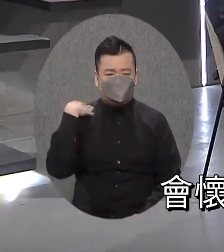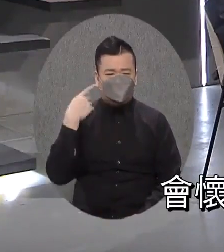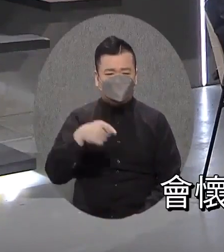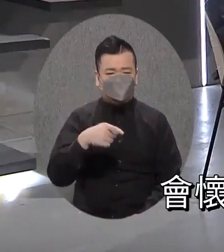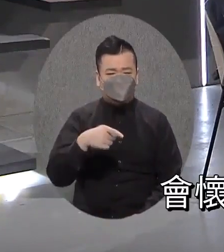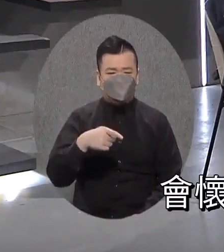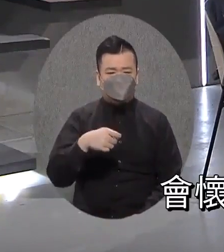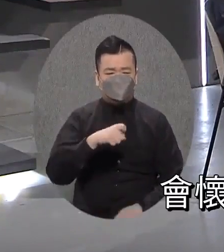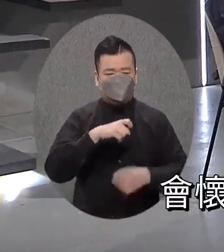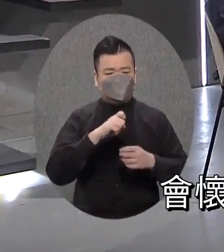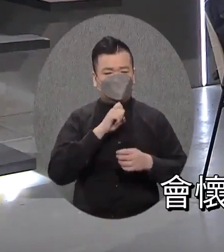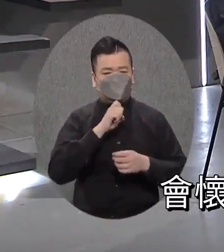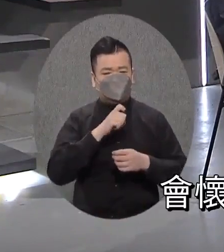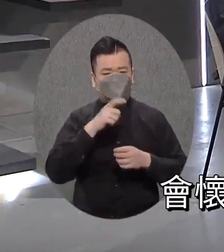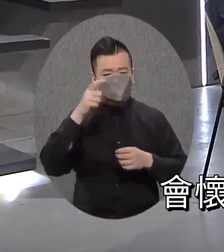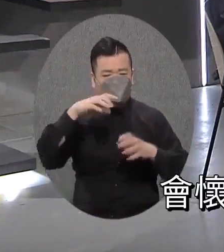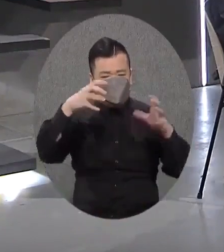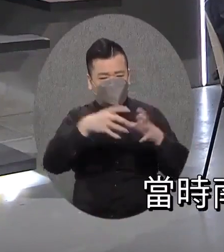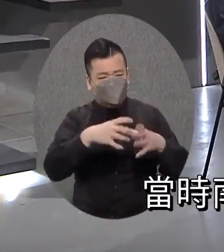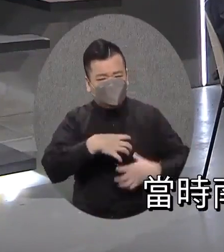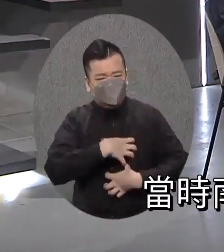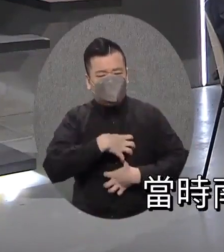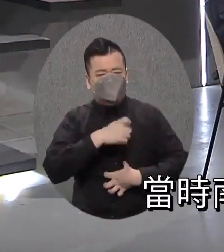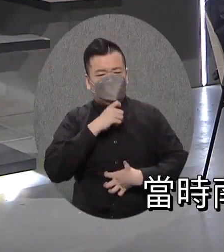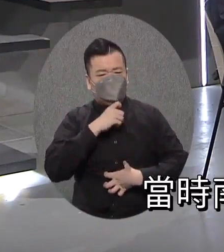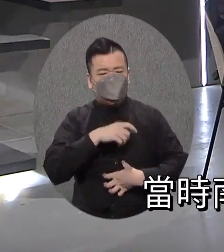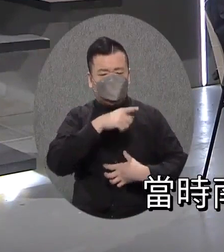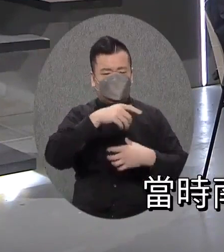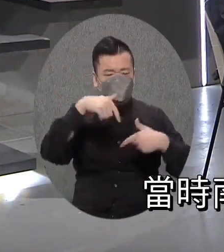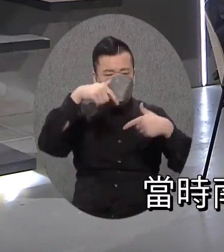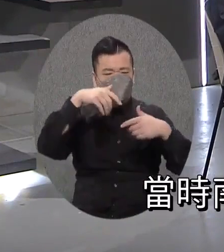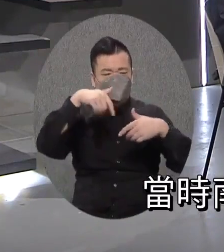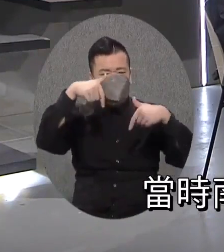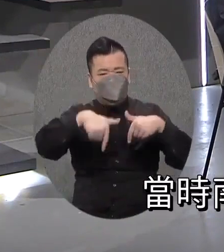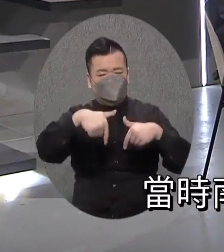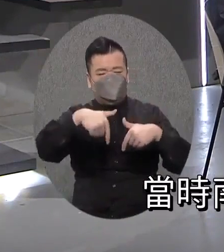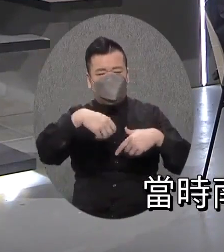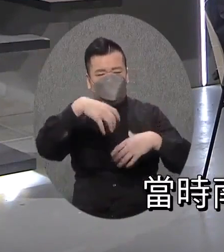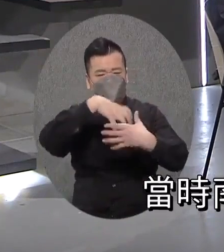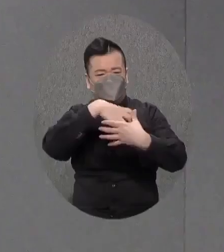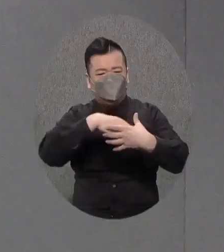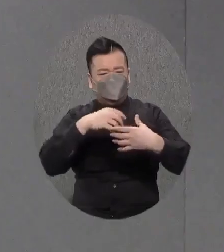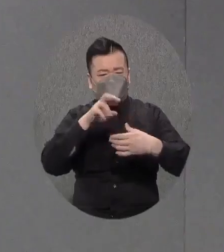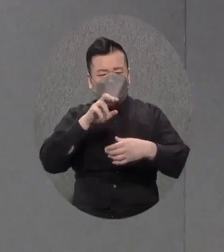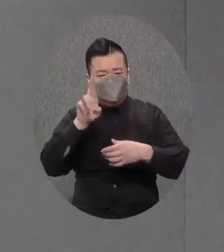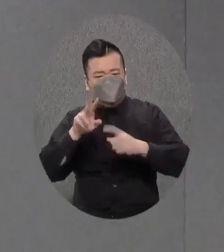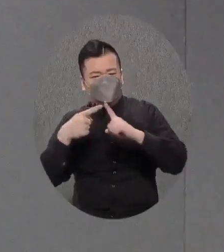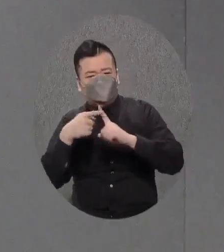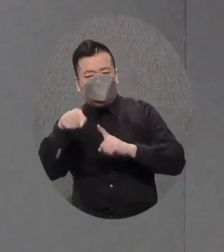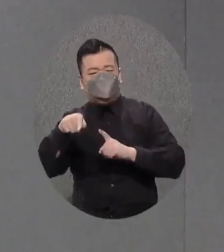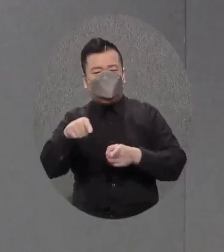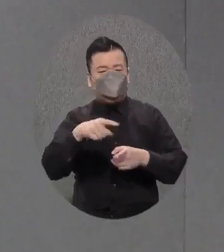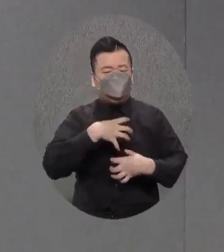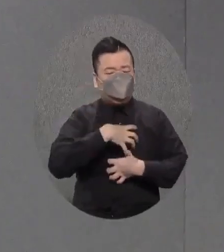來文人嘅集體嘅情緒嚇。當時南來嘅文人其實都帶住某種焦慮， 冇錯， 帶住某種壓抑咗好